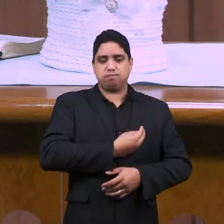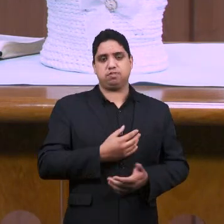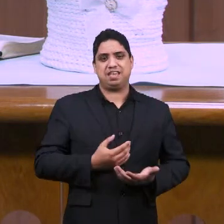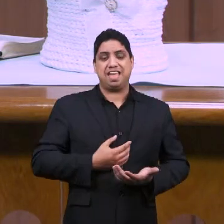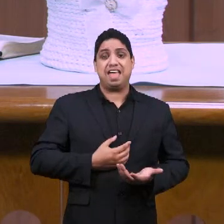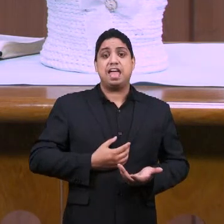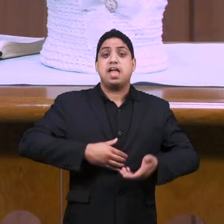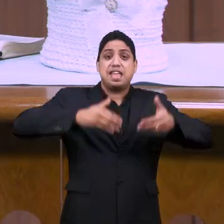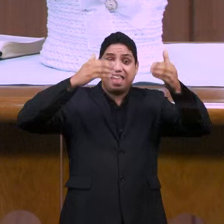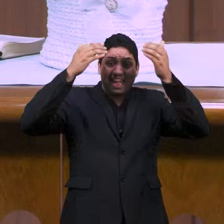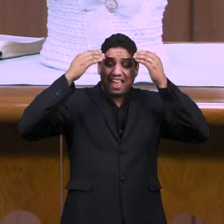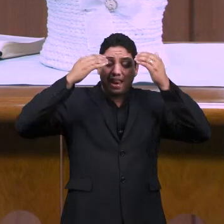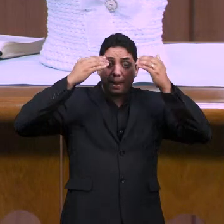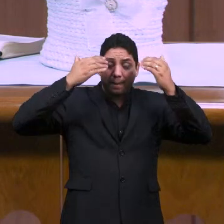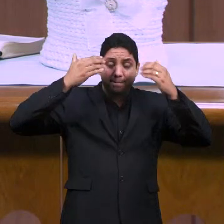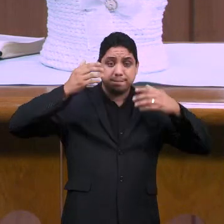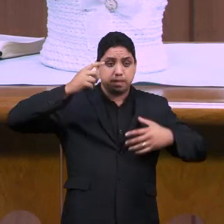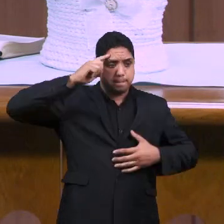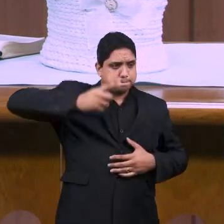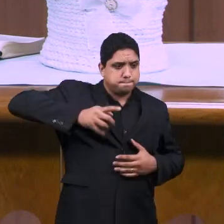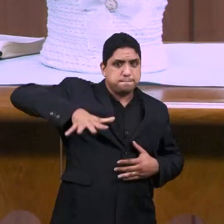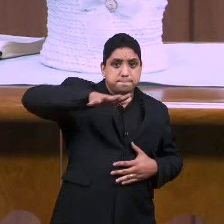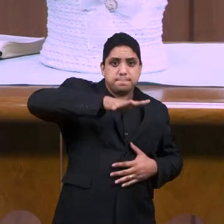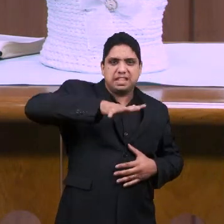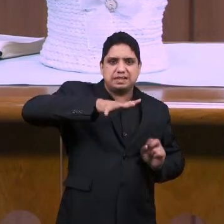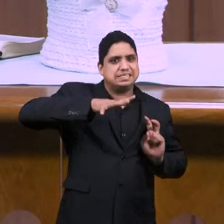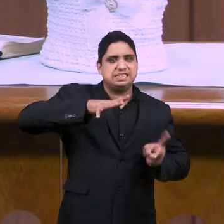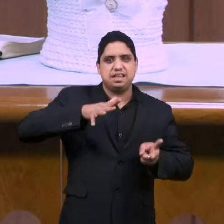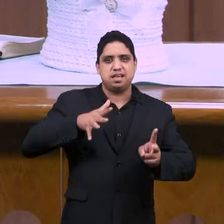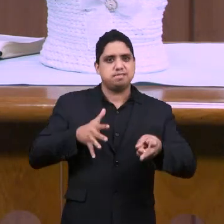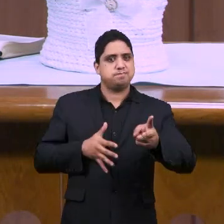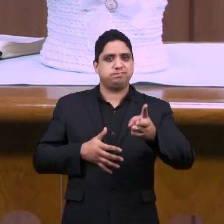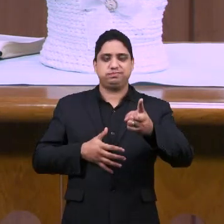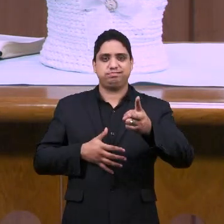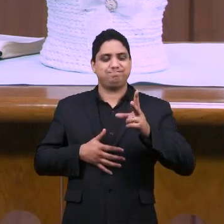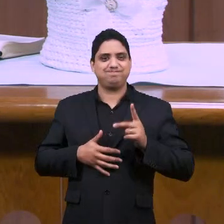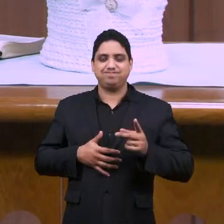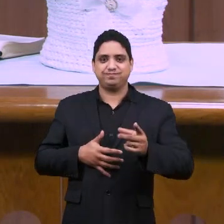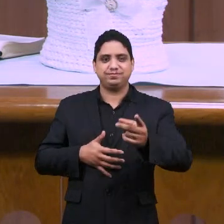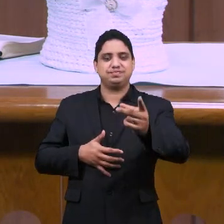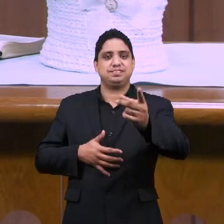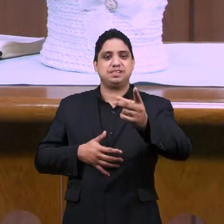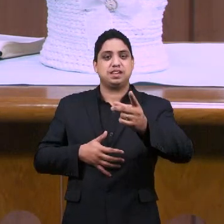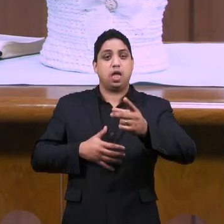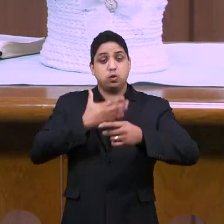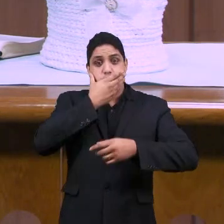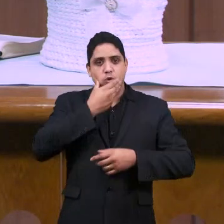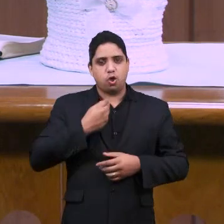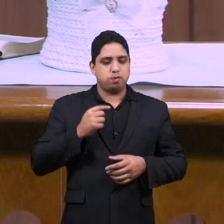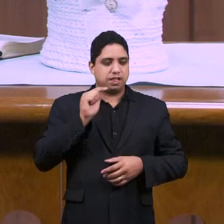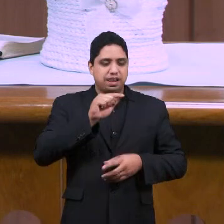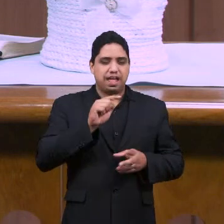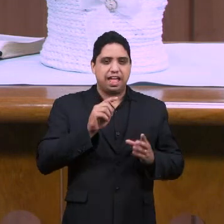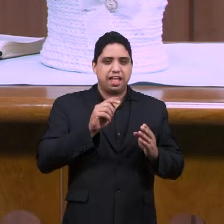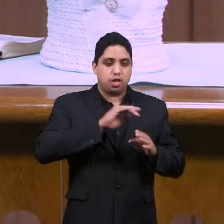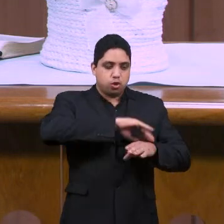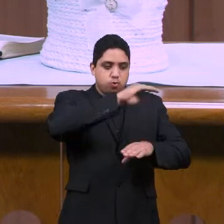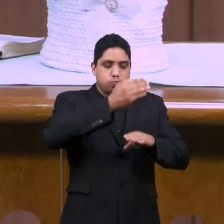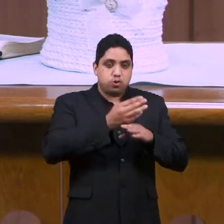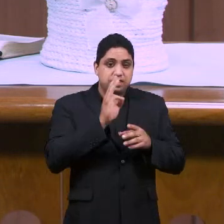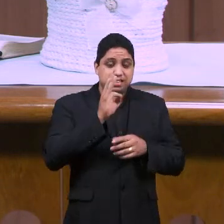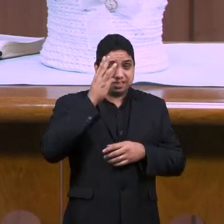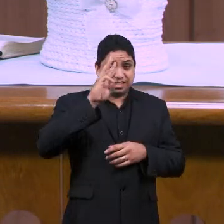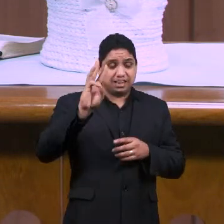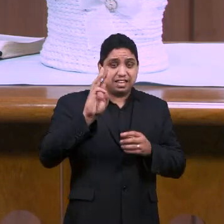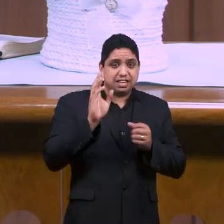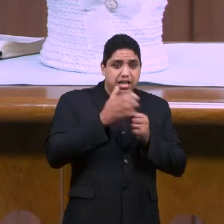de savoir que Jésus est vivant et règne pour toujours. Arrivés à la montagne, ils sont restés